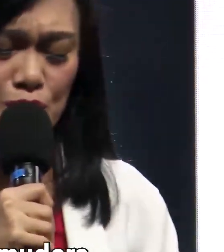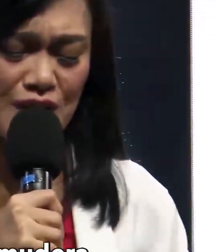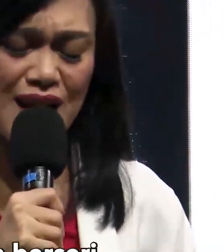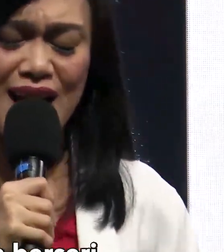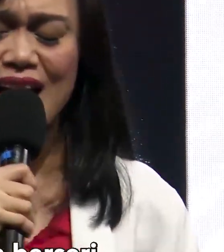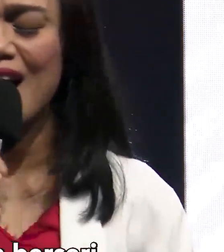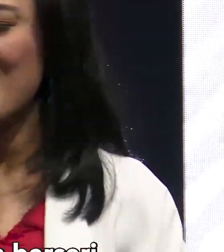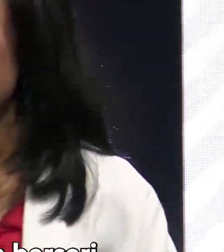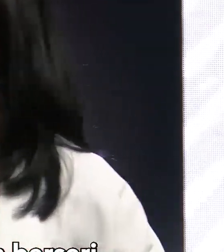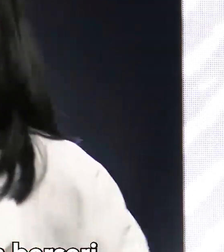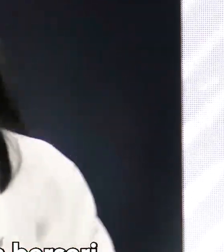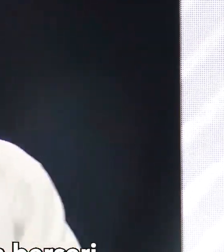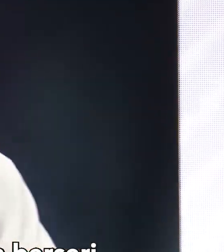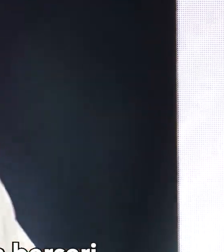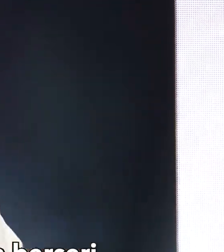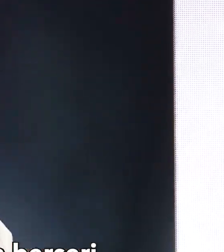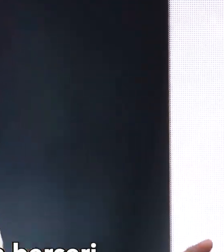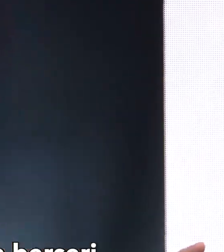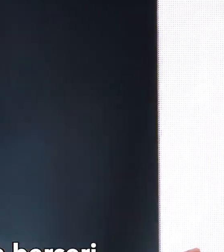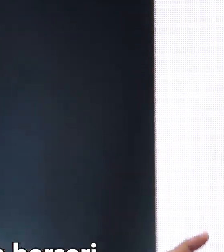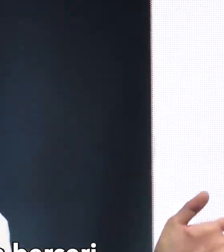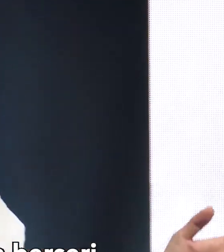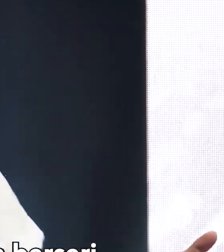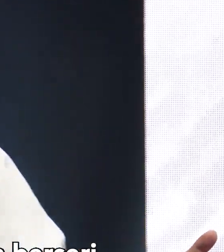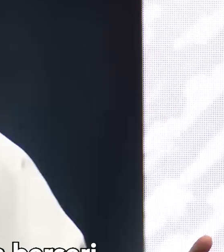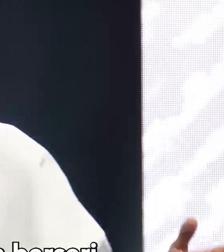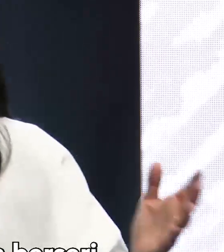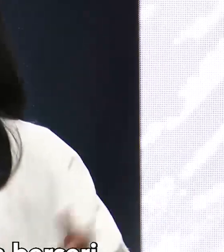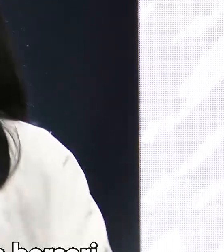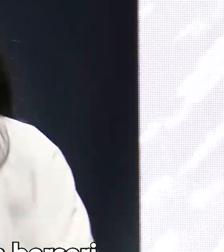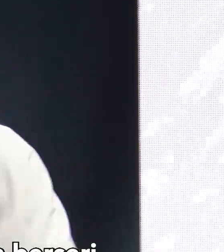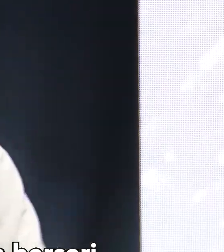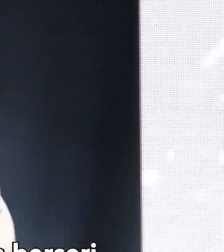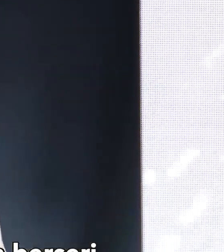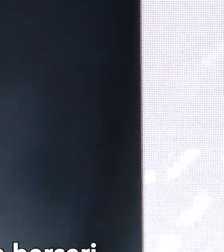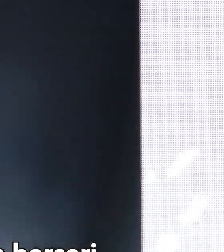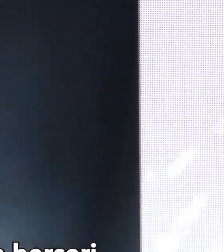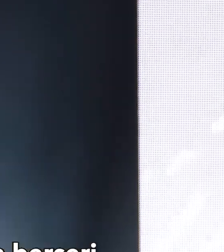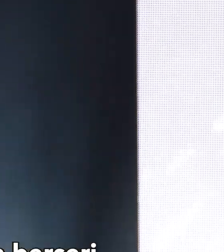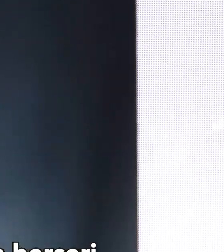samudra, simfoni alam permai